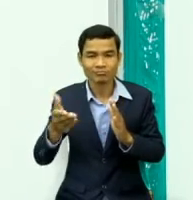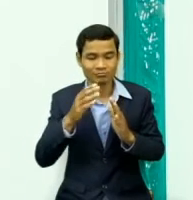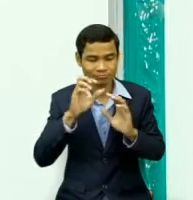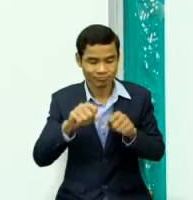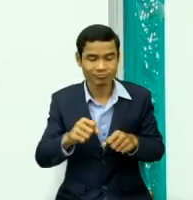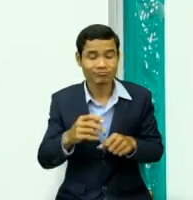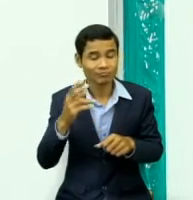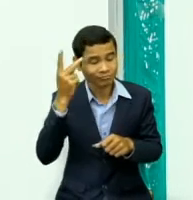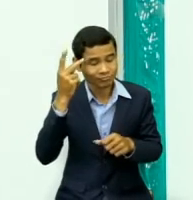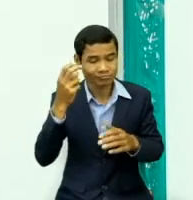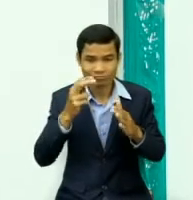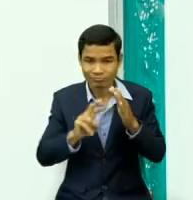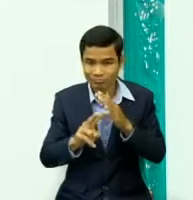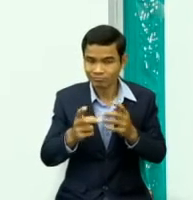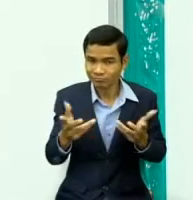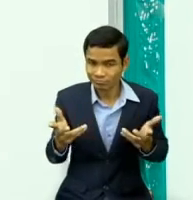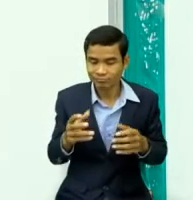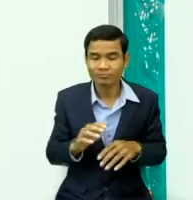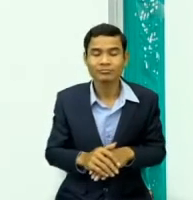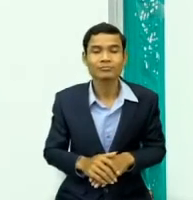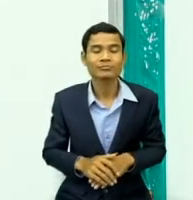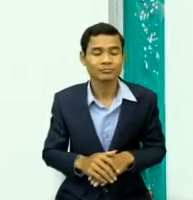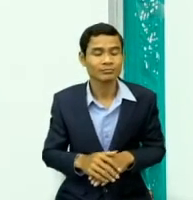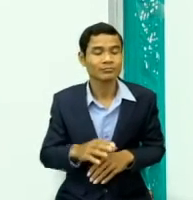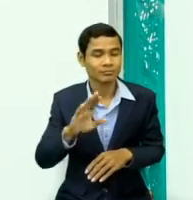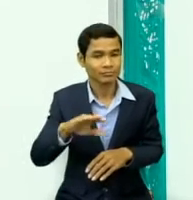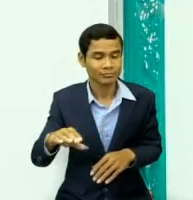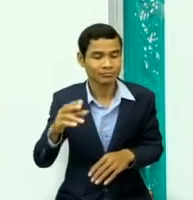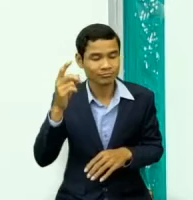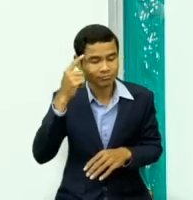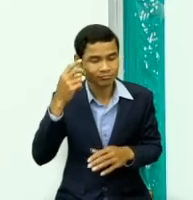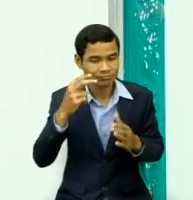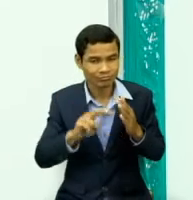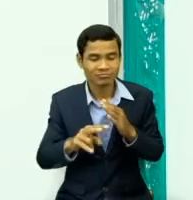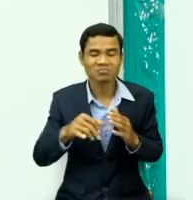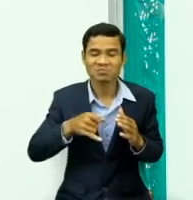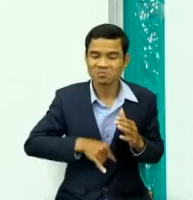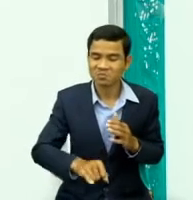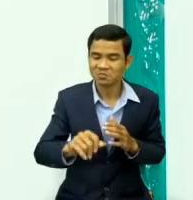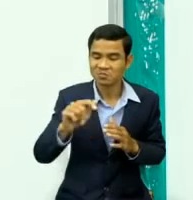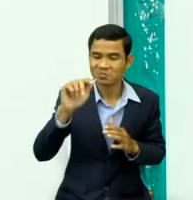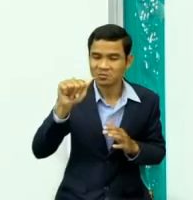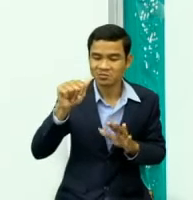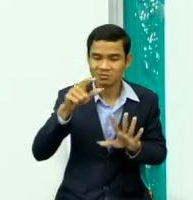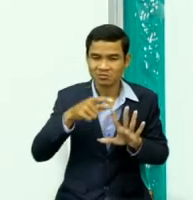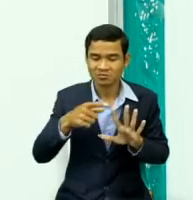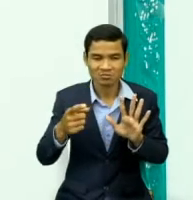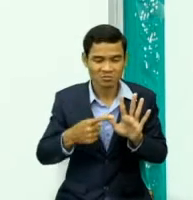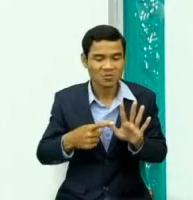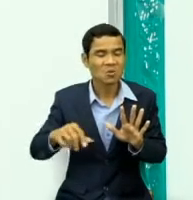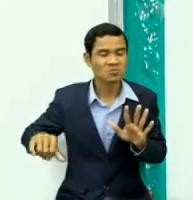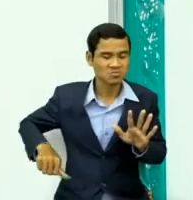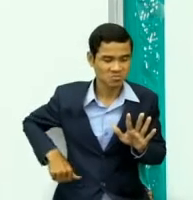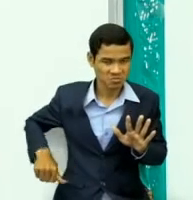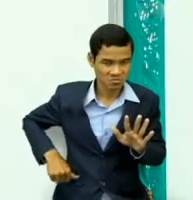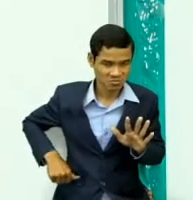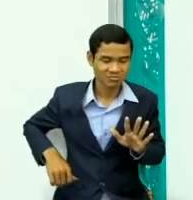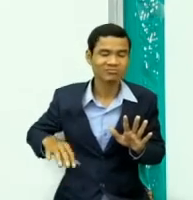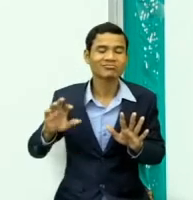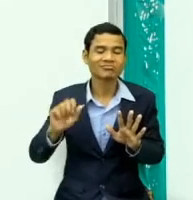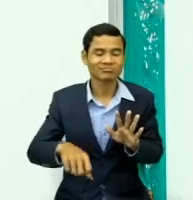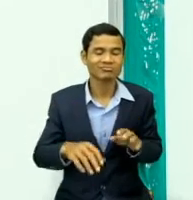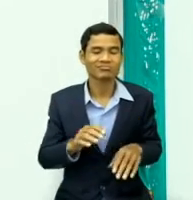chá con tụ tiền dạng đềm lịch đá chá con tụ tiền thả chào nhá chá nhẹ nhó chá đôi